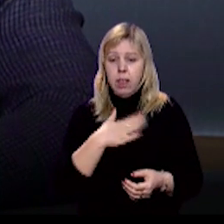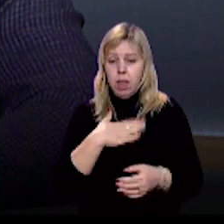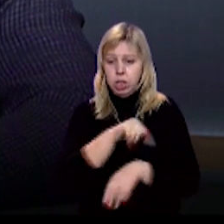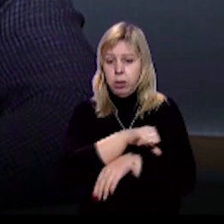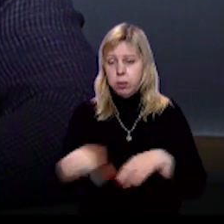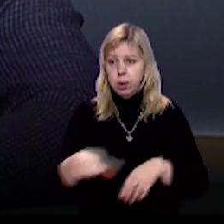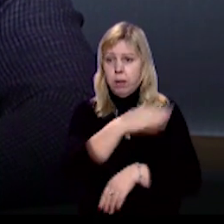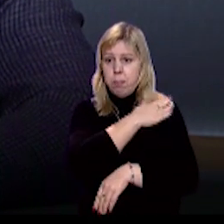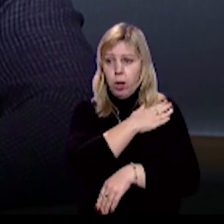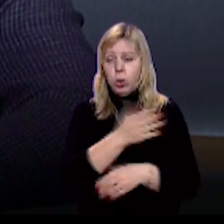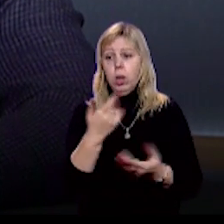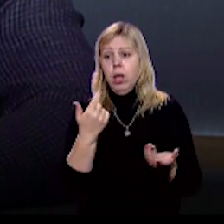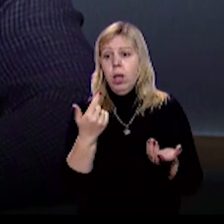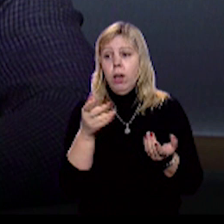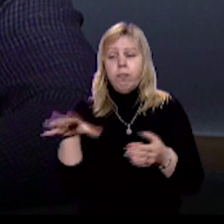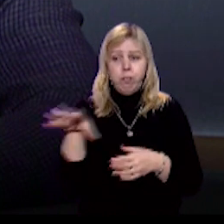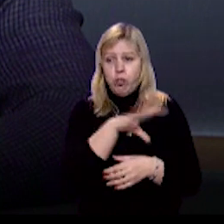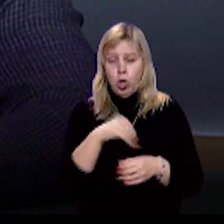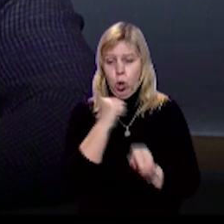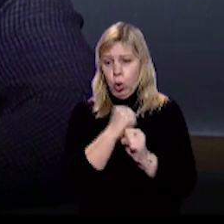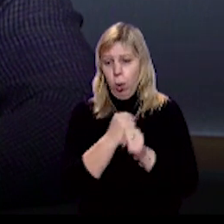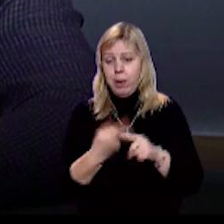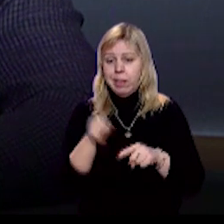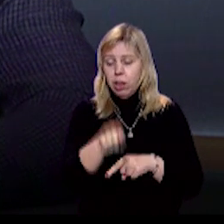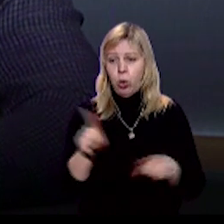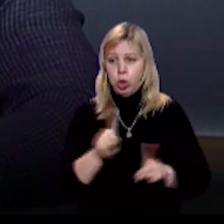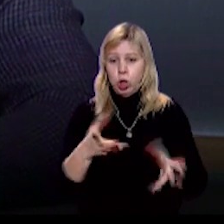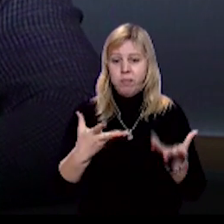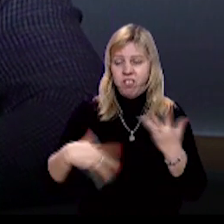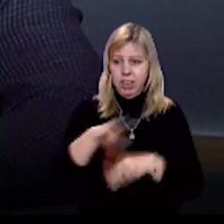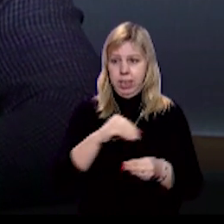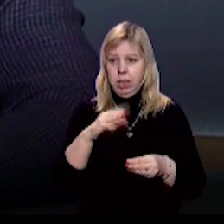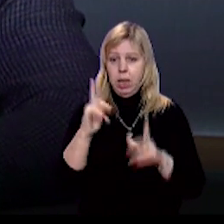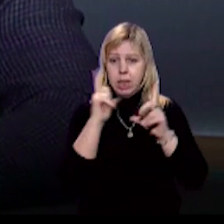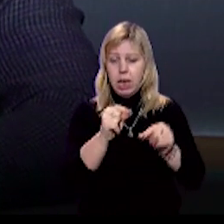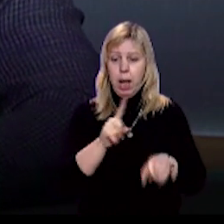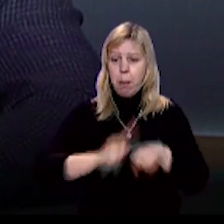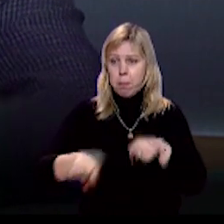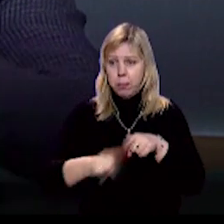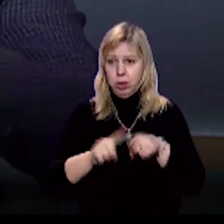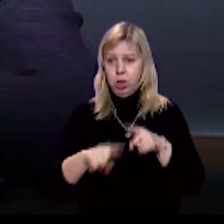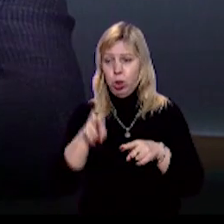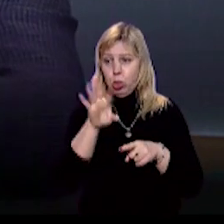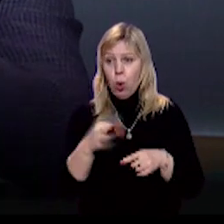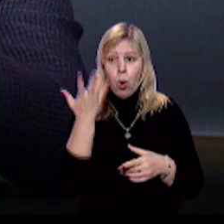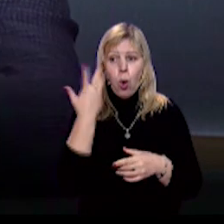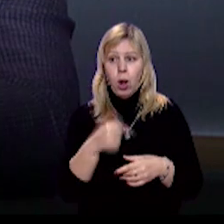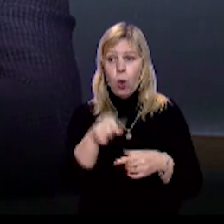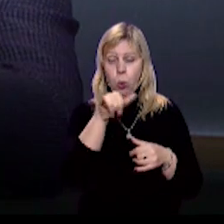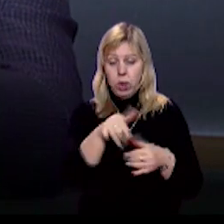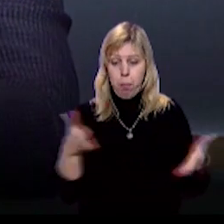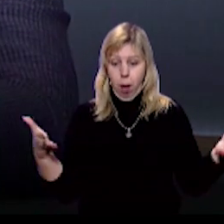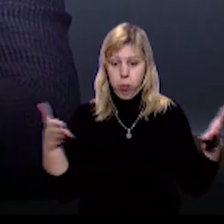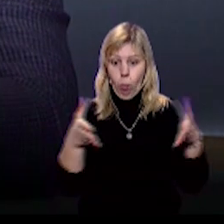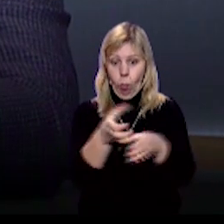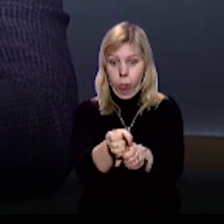митники і прикордонники, в принципі, все роблять для того, щоб всі їхали скоріше. Но коли у тебе